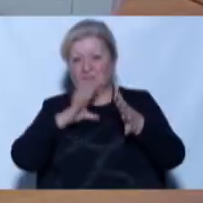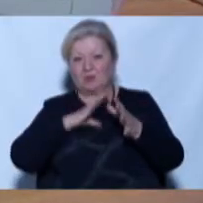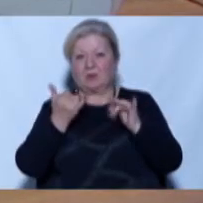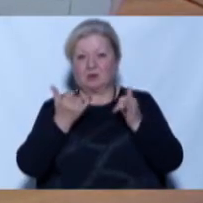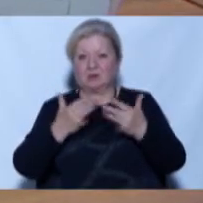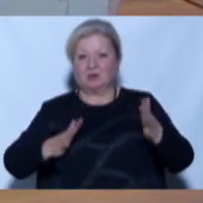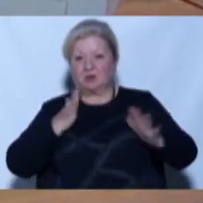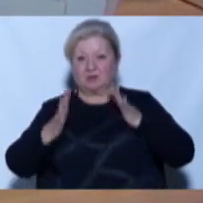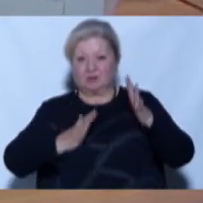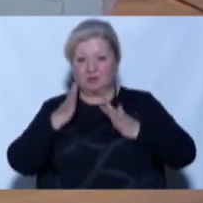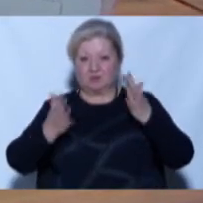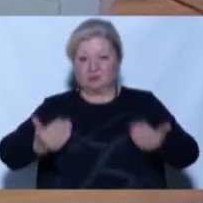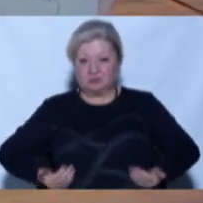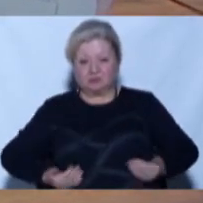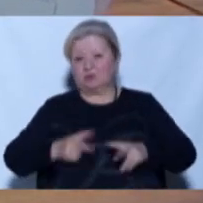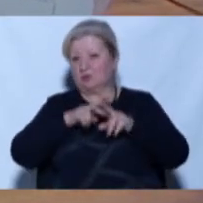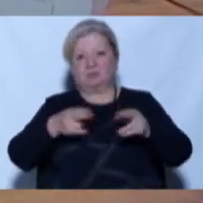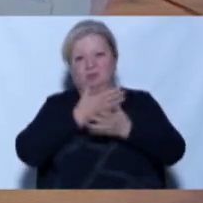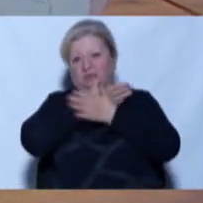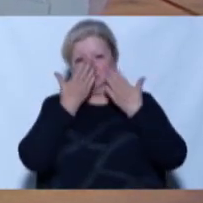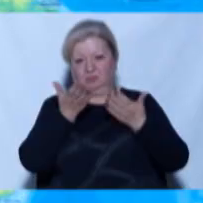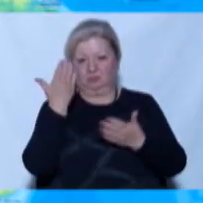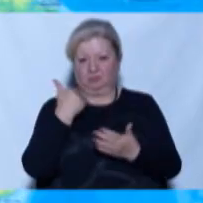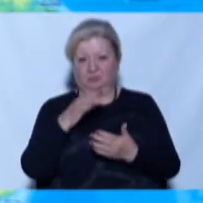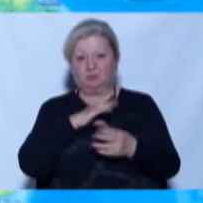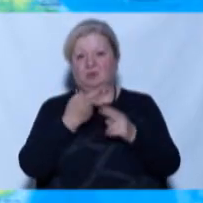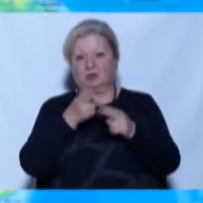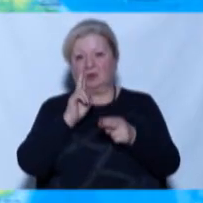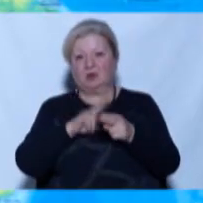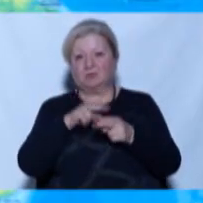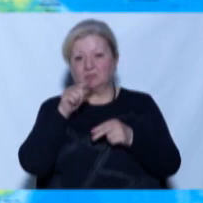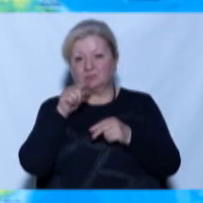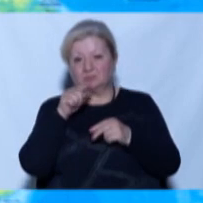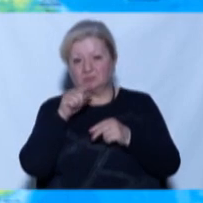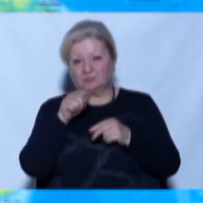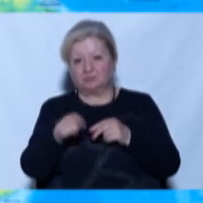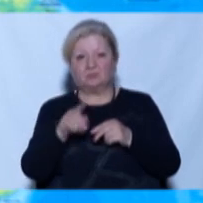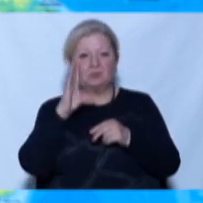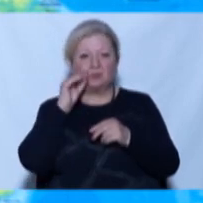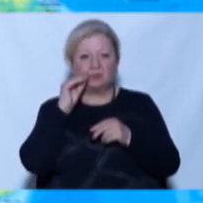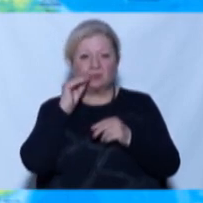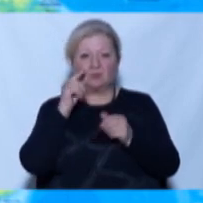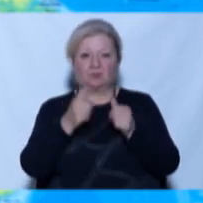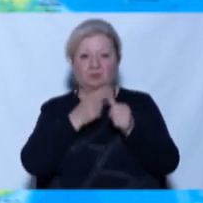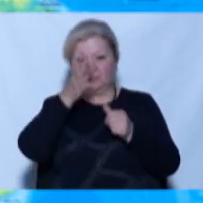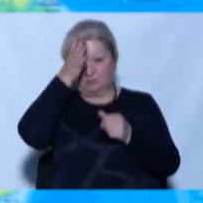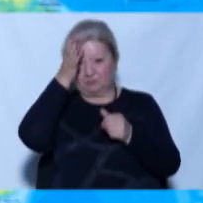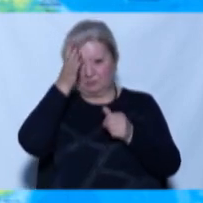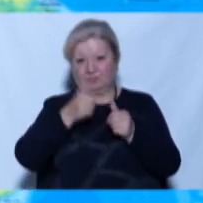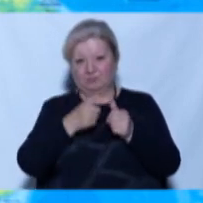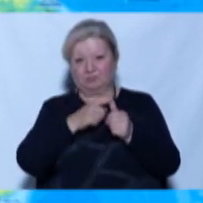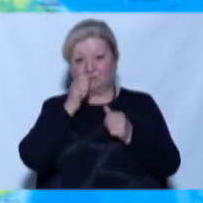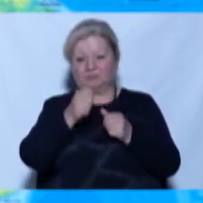ვიცნობთ, ასეთი ფორმის სიცოცხლე არ იყო. ამიტომ ამ ეტაპს, ამ დროს მეცნიერებმა